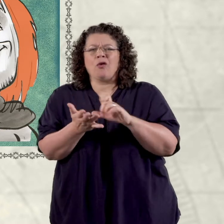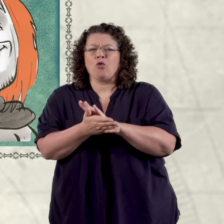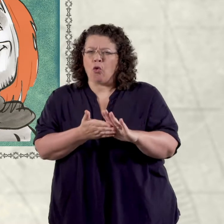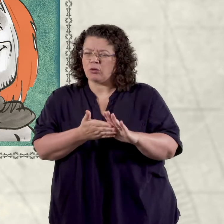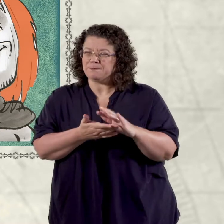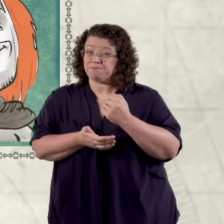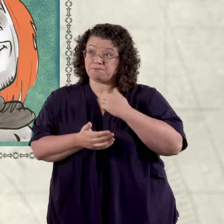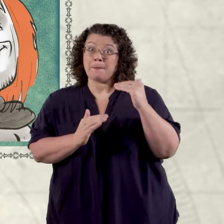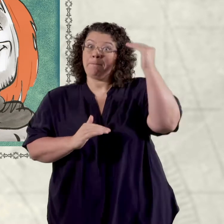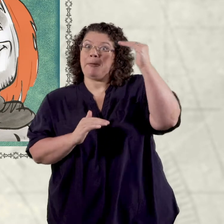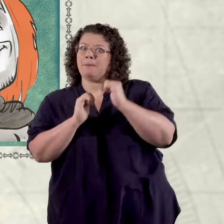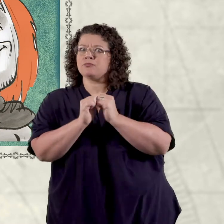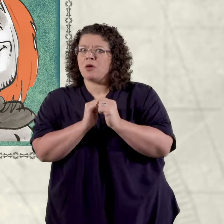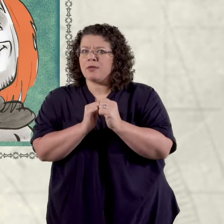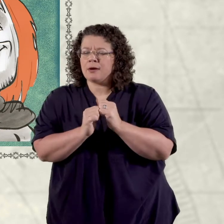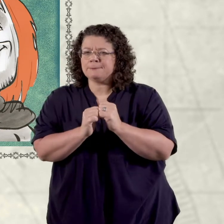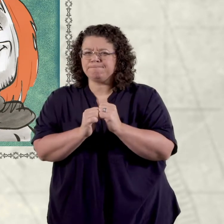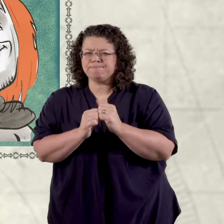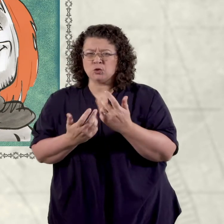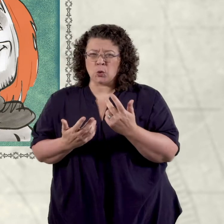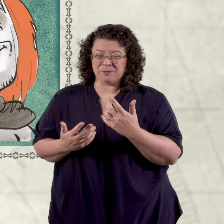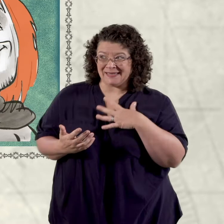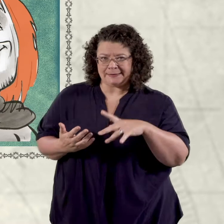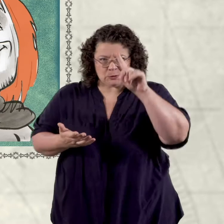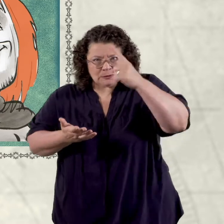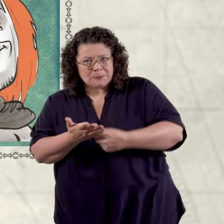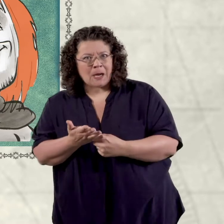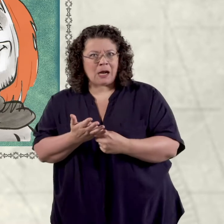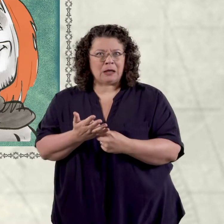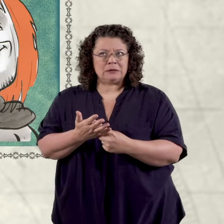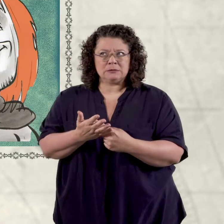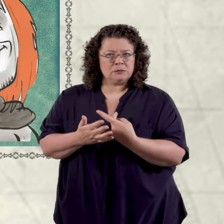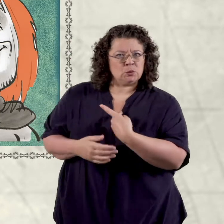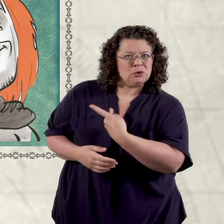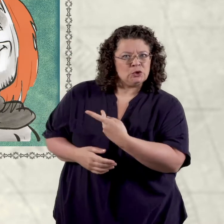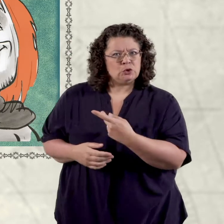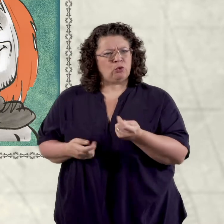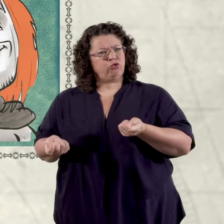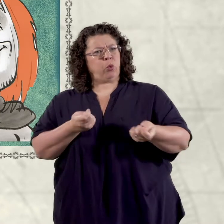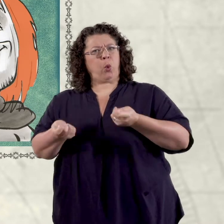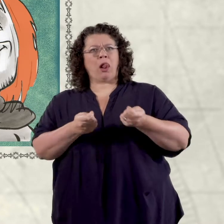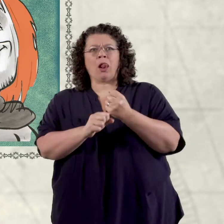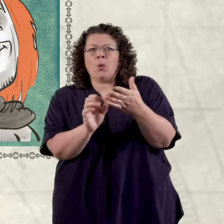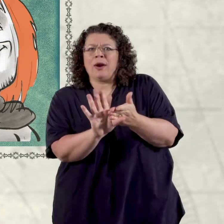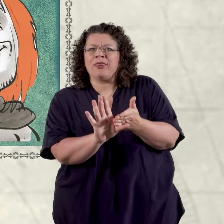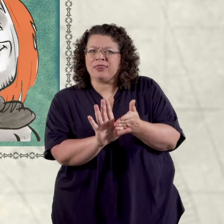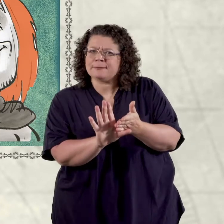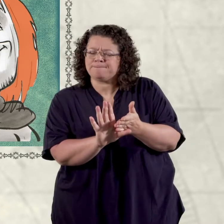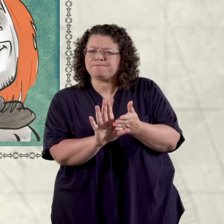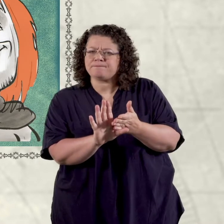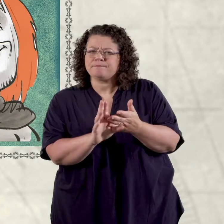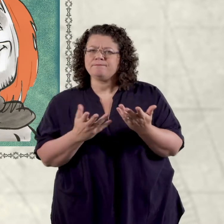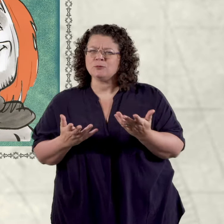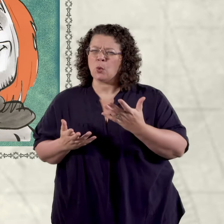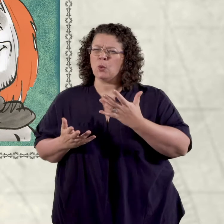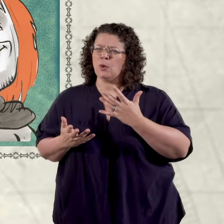ni sefydlu pa un ohono ni oedd i reoli Gwynedd. Mwyn gwneud hyn, roedd yn rhaid i ni gael gytundeb newydd